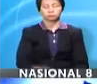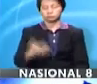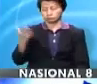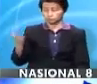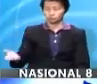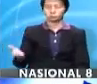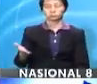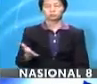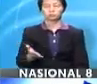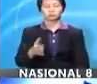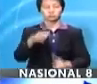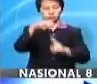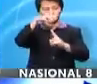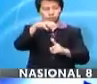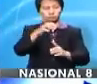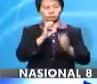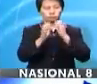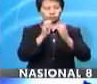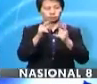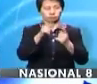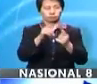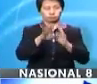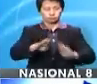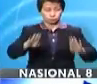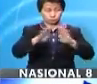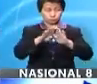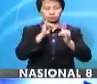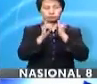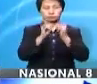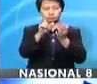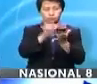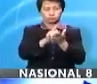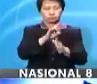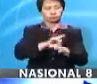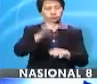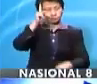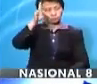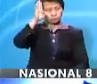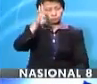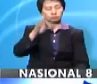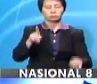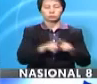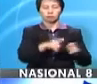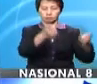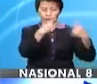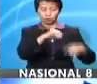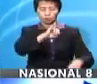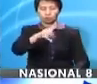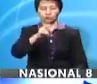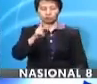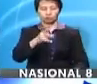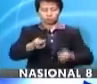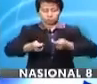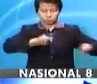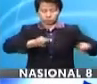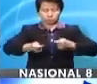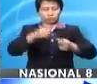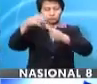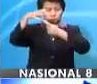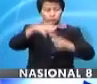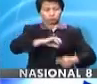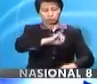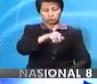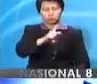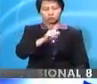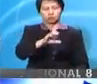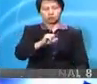Beliau yang juga penolong kejohanan bercakap kepada pemberita dalam sidang media di Kota Baru, hadir sama pengerusi jawatankuasa pengelola kejohanan